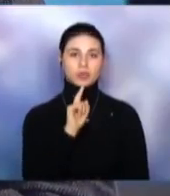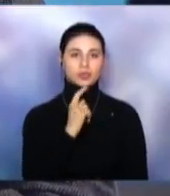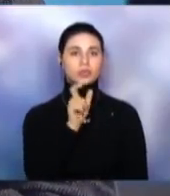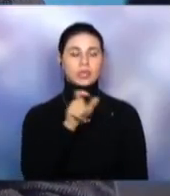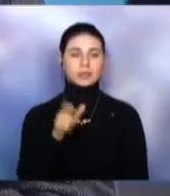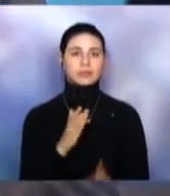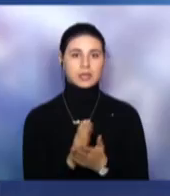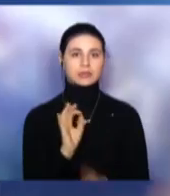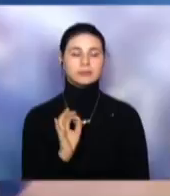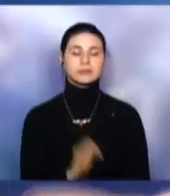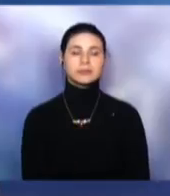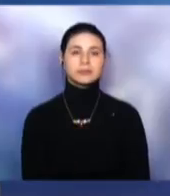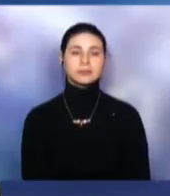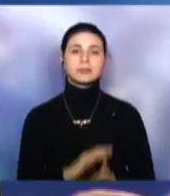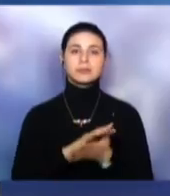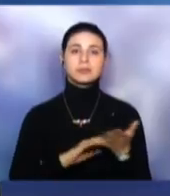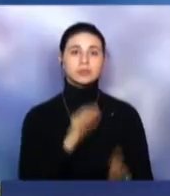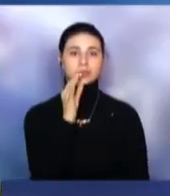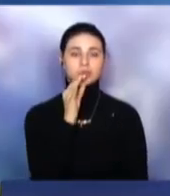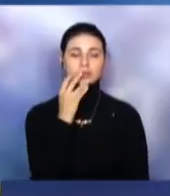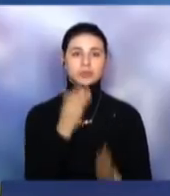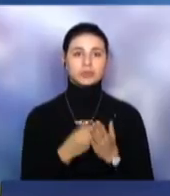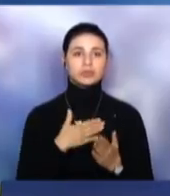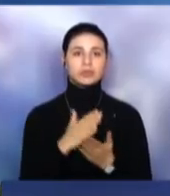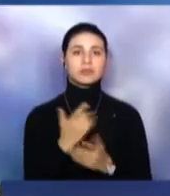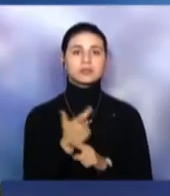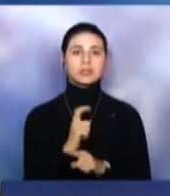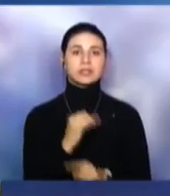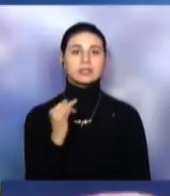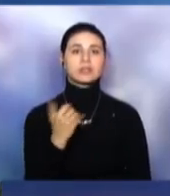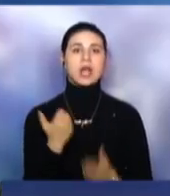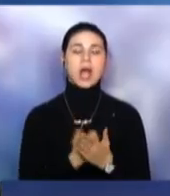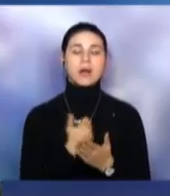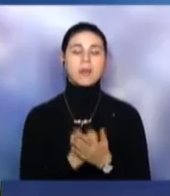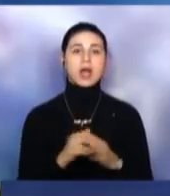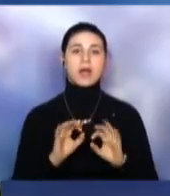არიან. ვიდრე გავაგრძელებთ, ჩვენ გვაქვს ერთი საინტერესო ამბავი.